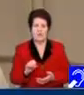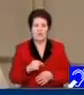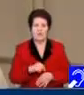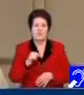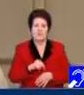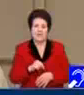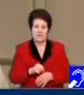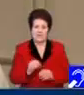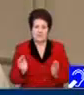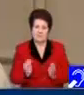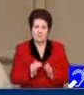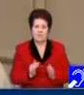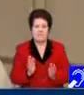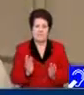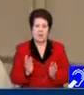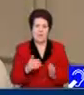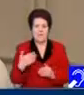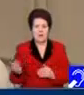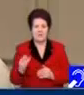suferință mai mică din partea copilului.